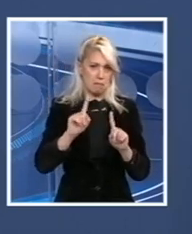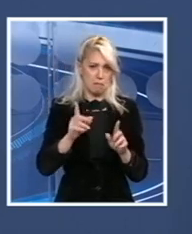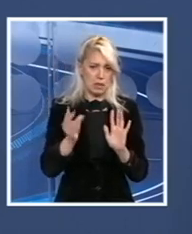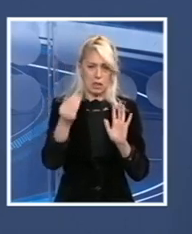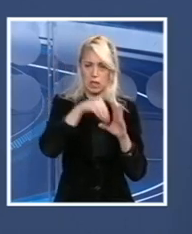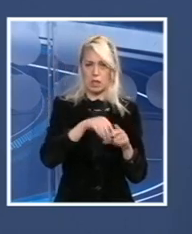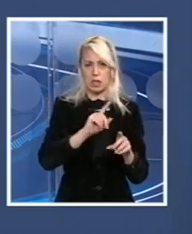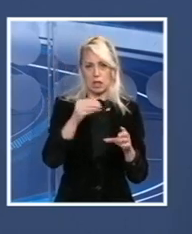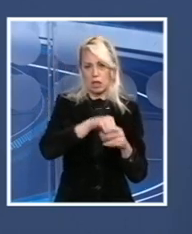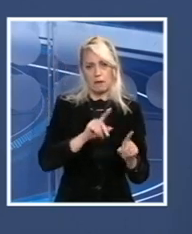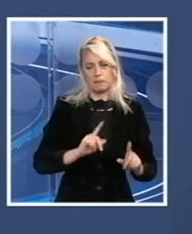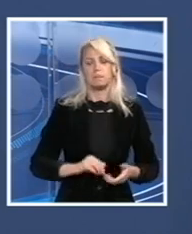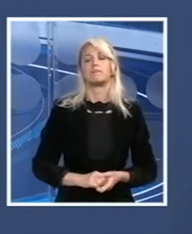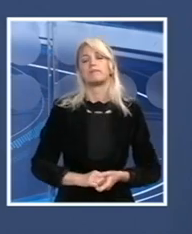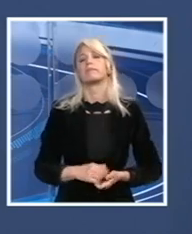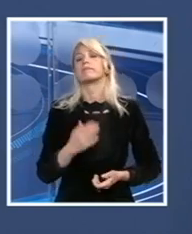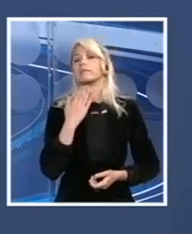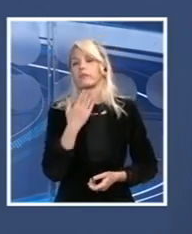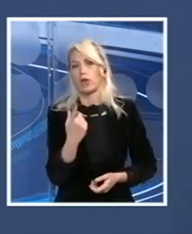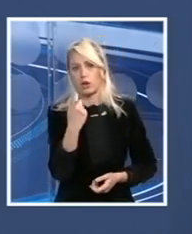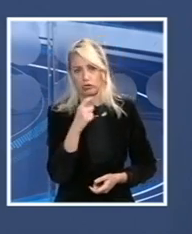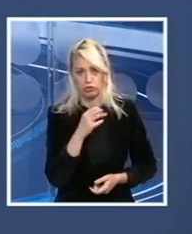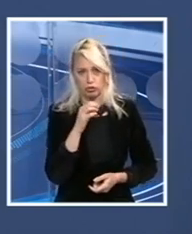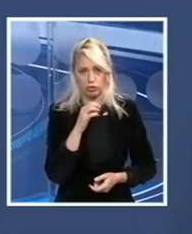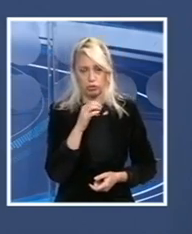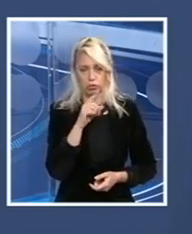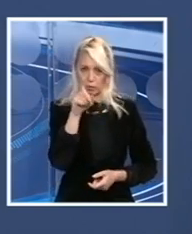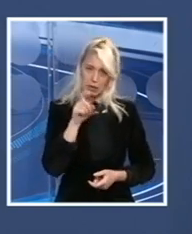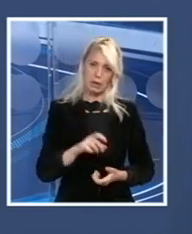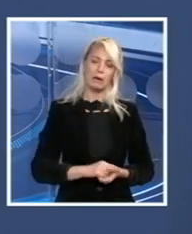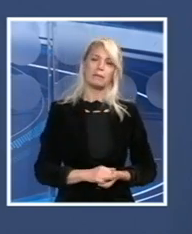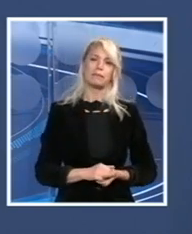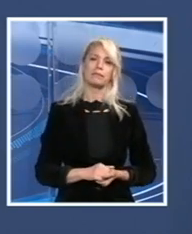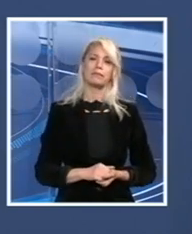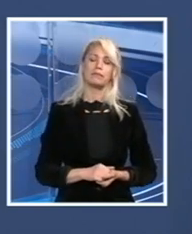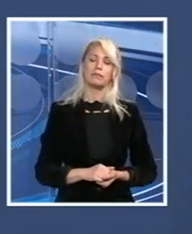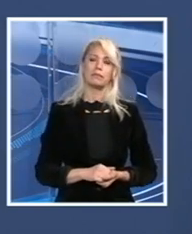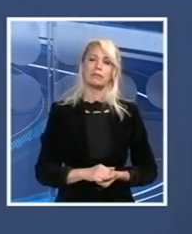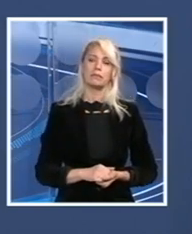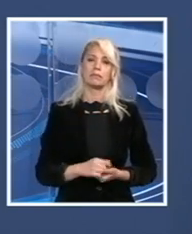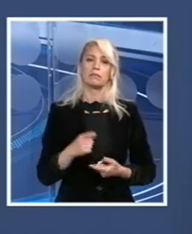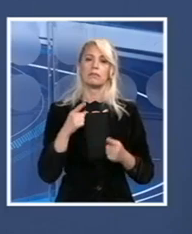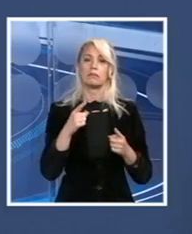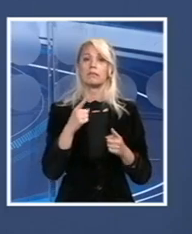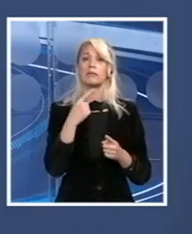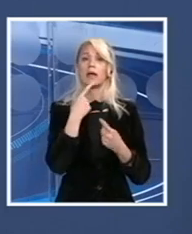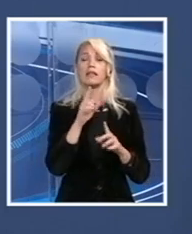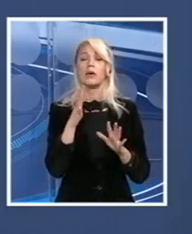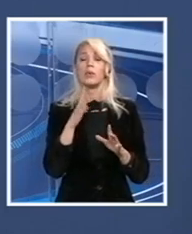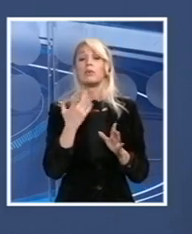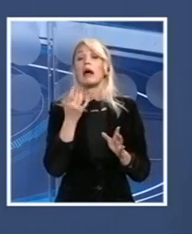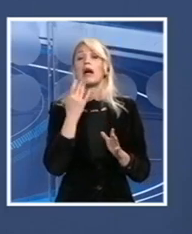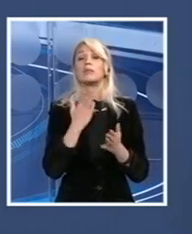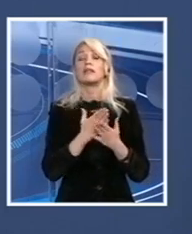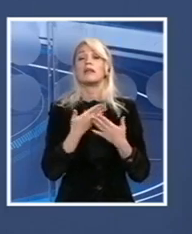ulazi u ovu kalkulaciju. Hvala, imam još jedno pitanje. Dakle, postoji ta najava da će se u nekom trenutku otvoriti vrtići. Kakav je